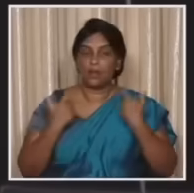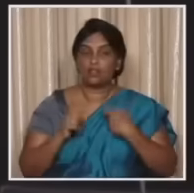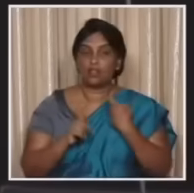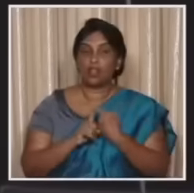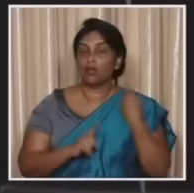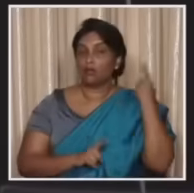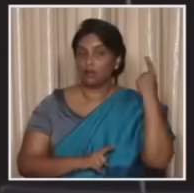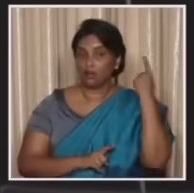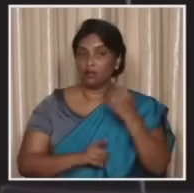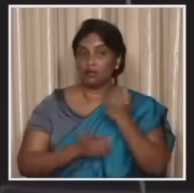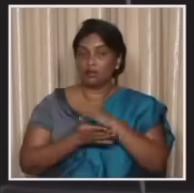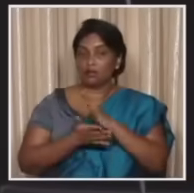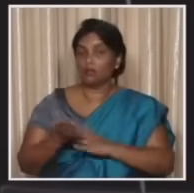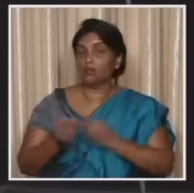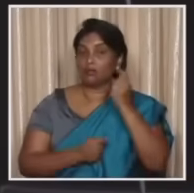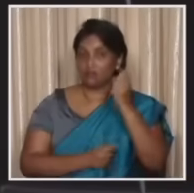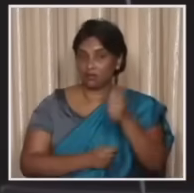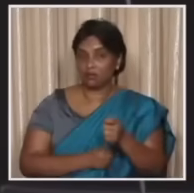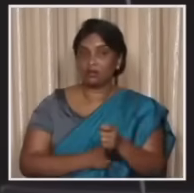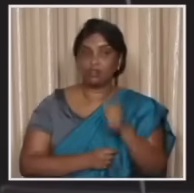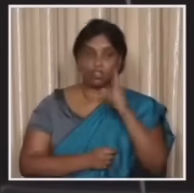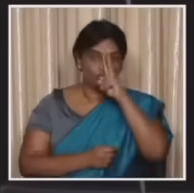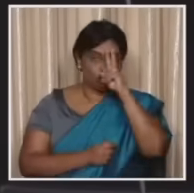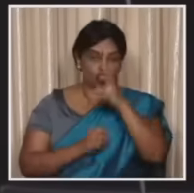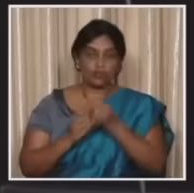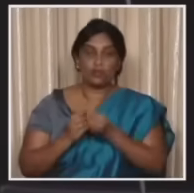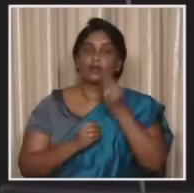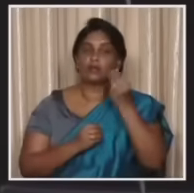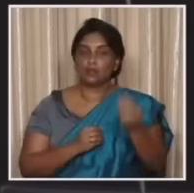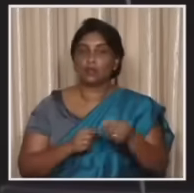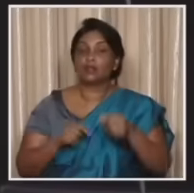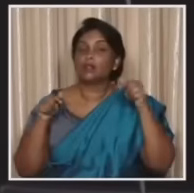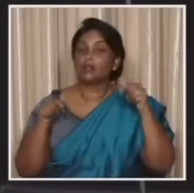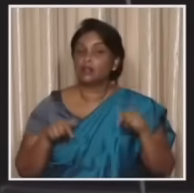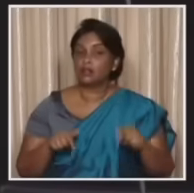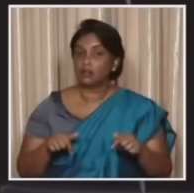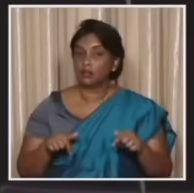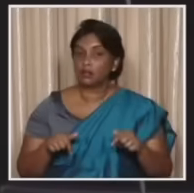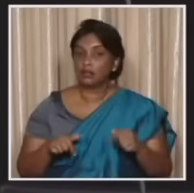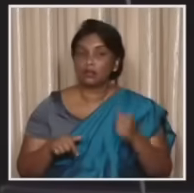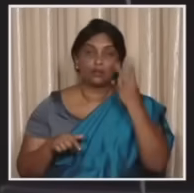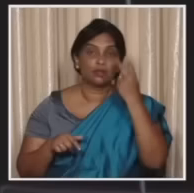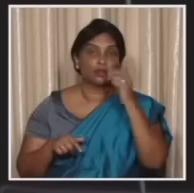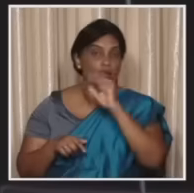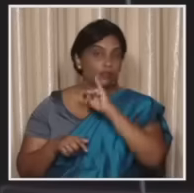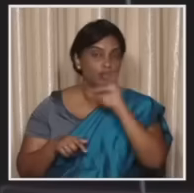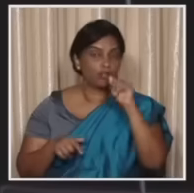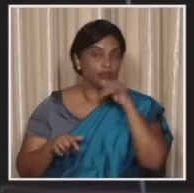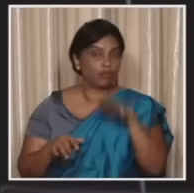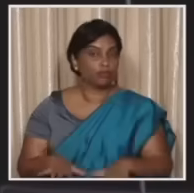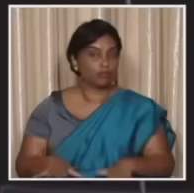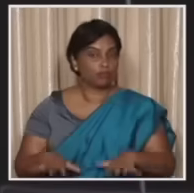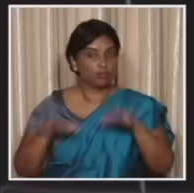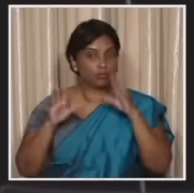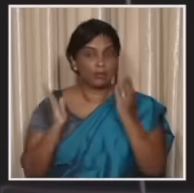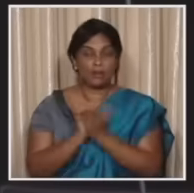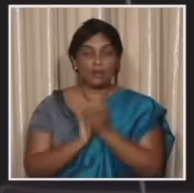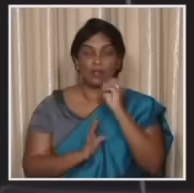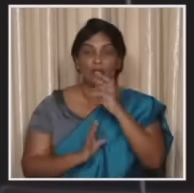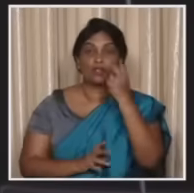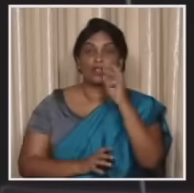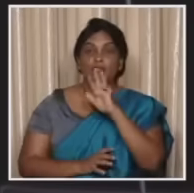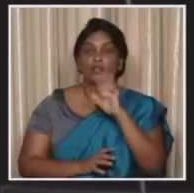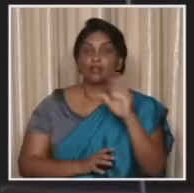කොළොන්නාව ගිහිල්ලා ලියුමක් දීලා තිබ්බා සති දෙකෙන් දෙනවා කියලා. දැන් 2016 ගම් වතුරට මේ පත්‍රිකාව දැම්මේ